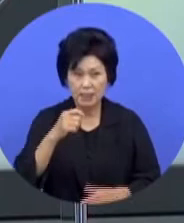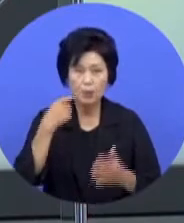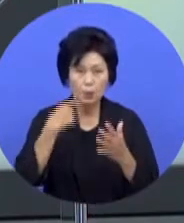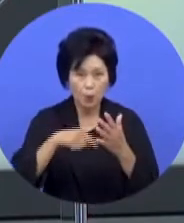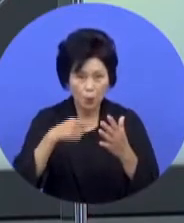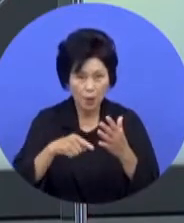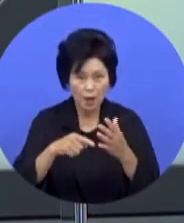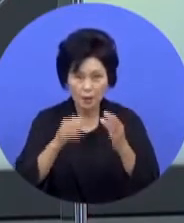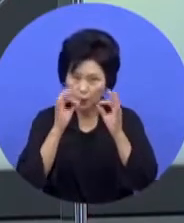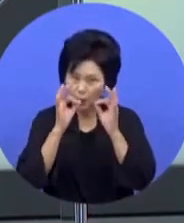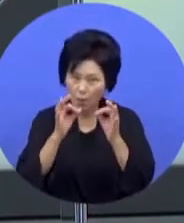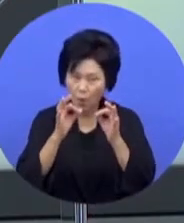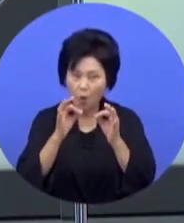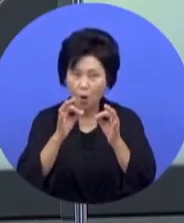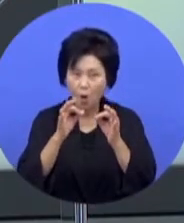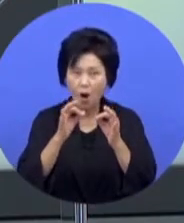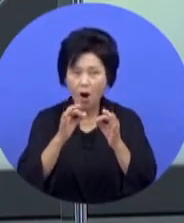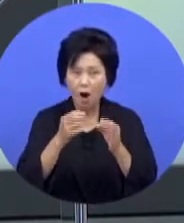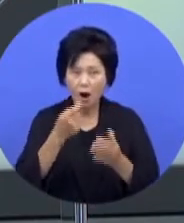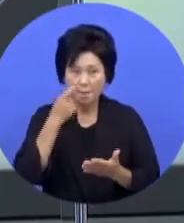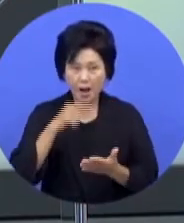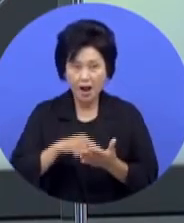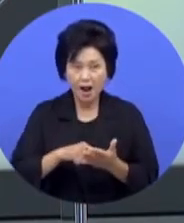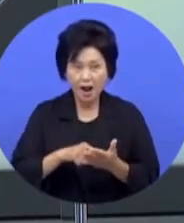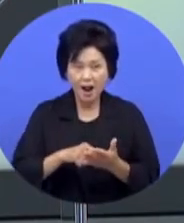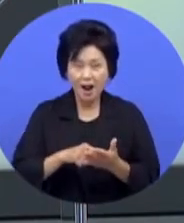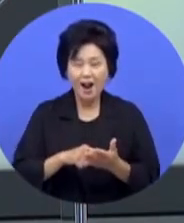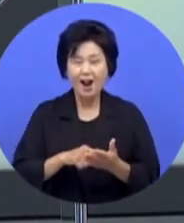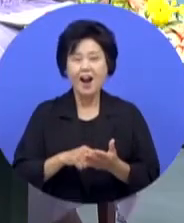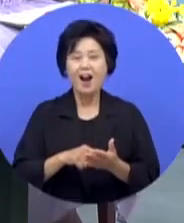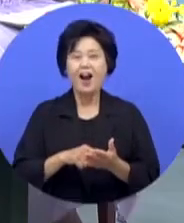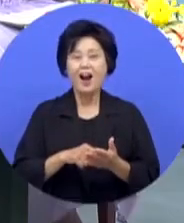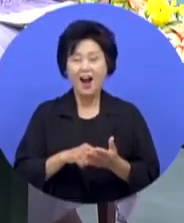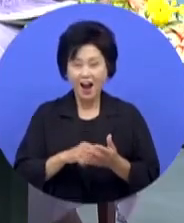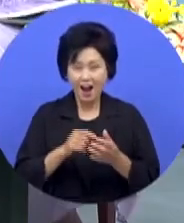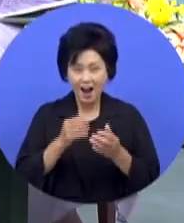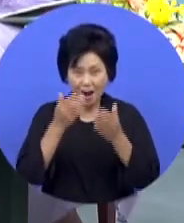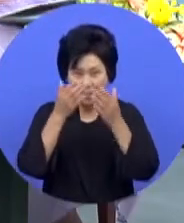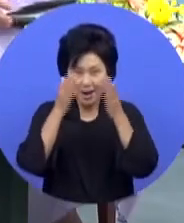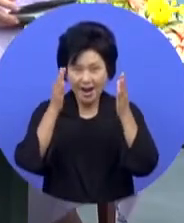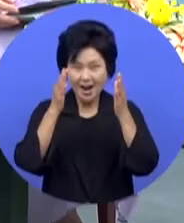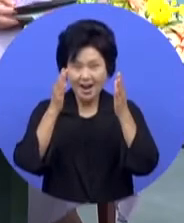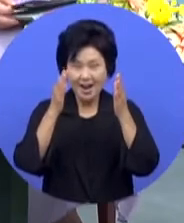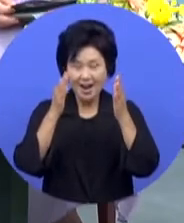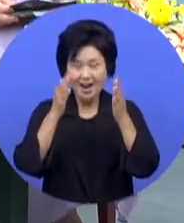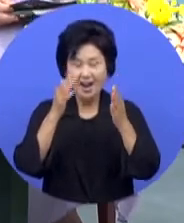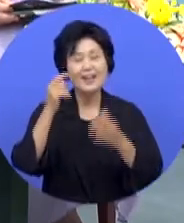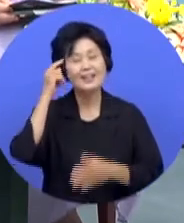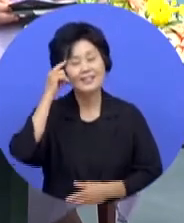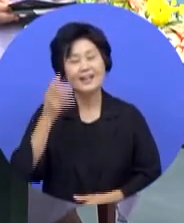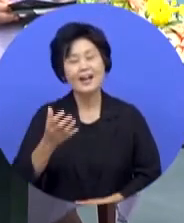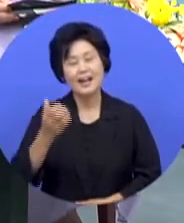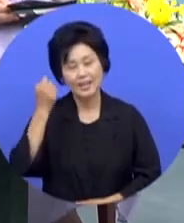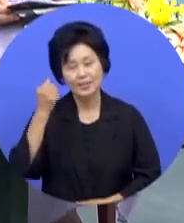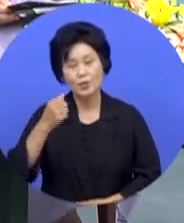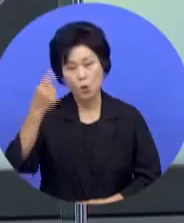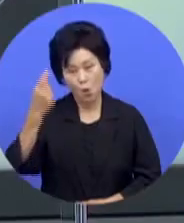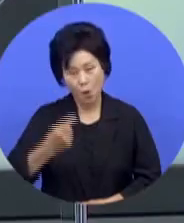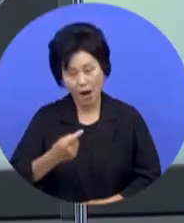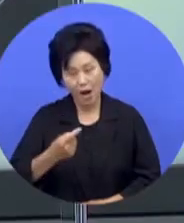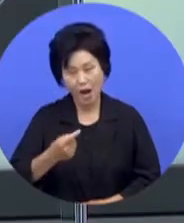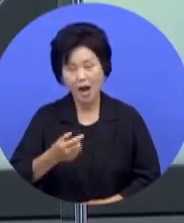만들어야 되겠다. 라고 이제 생각을 했었고 그러던 이제 꿈들이 이루어져서 예. 이제